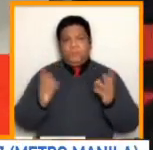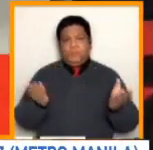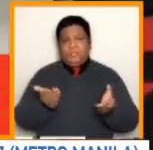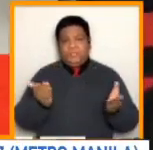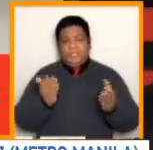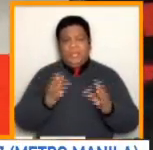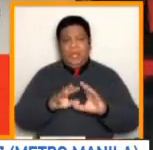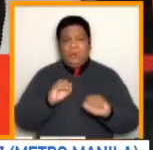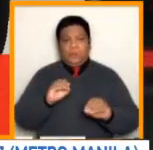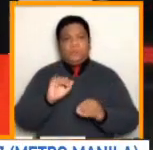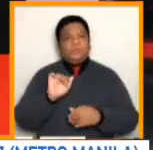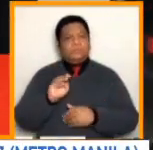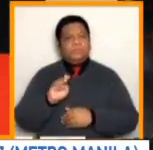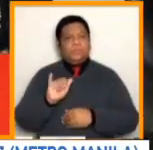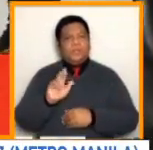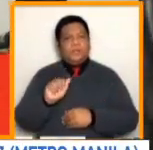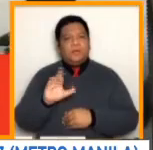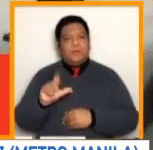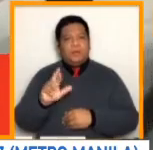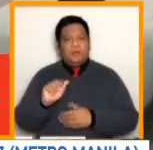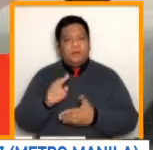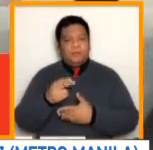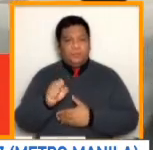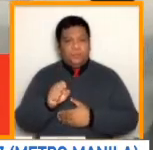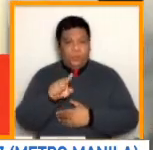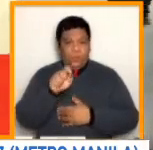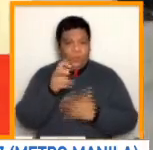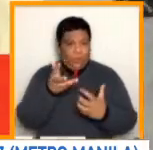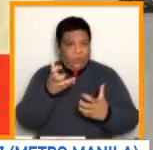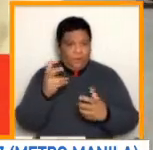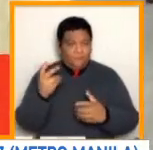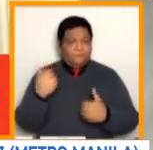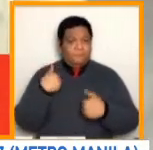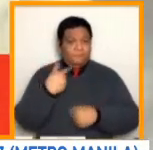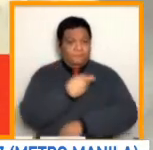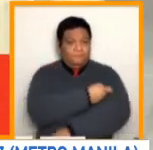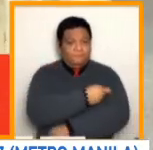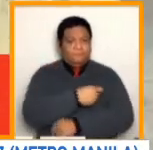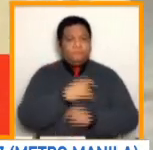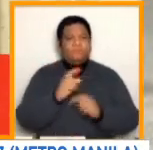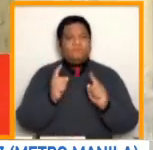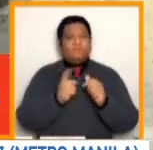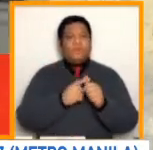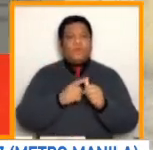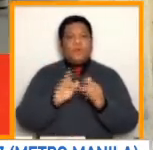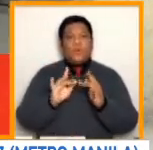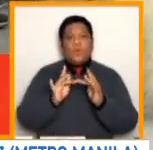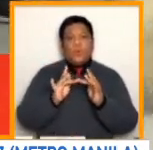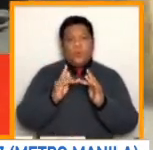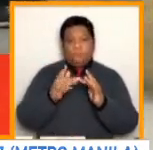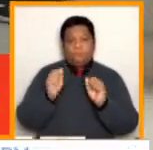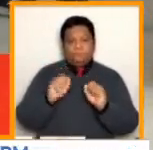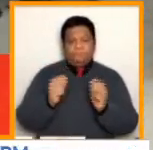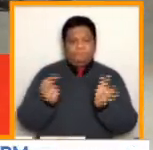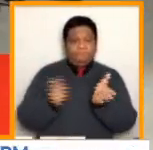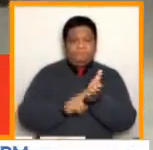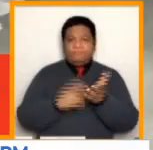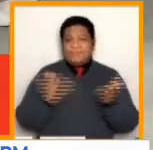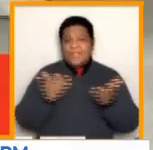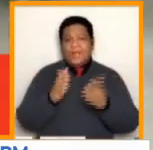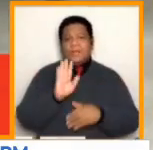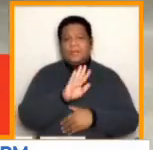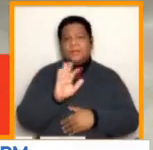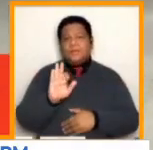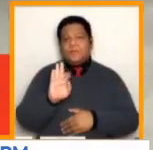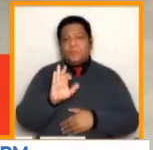High School. Para po sa mga gustong magpabakuna, mag-register lang online sa link na makikita sa official Facebook page ng Caloocan LGU